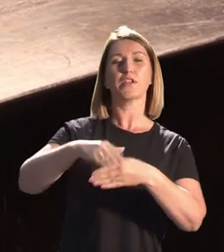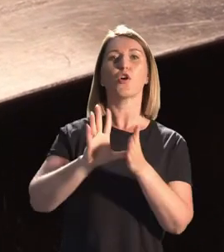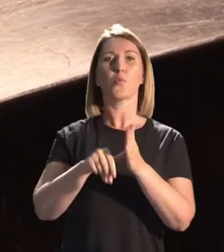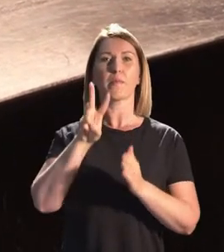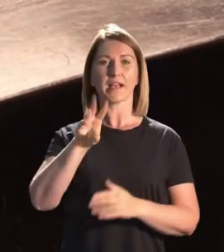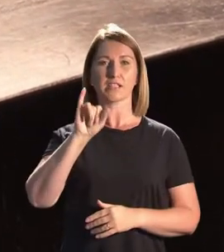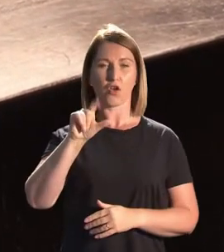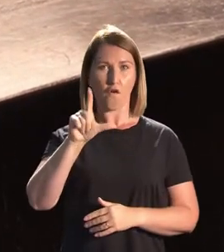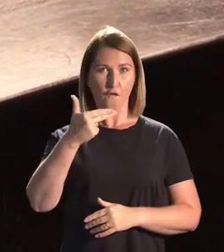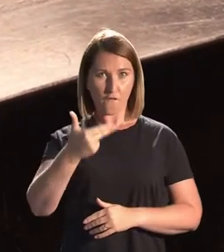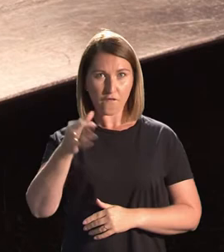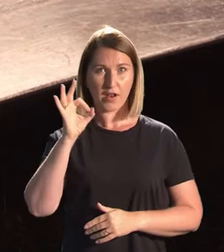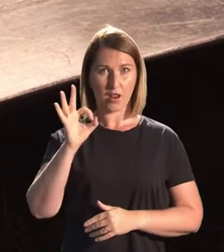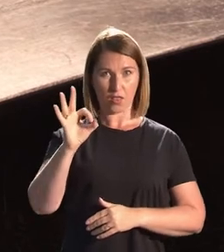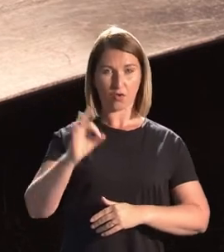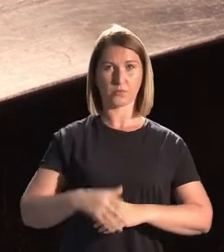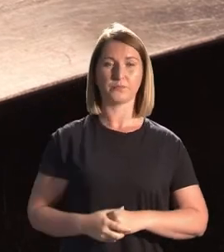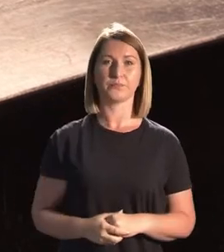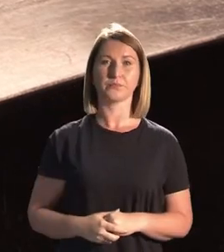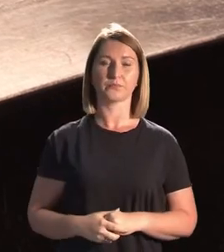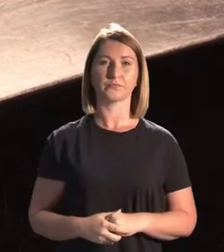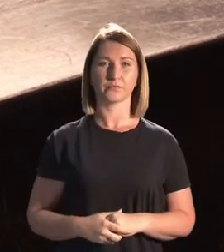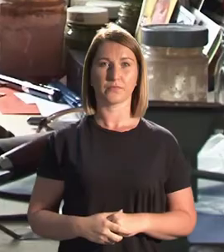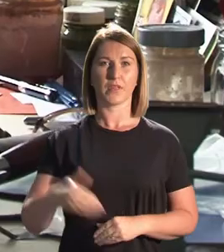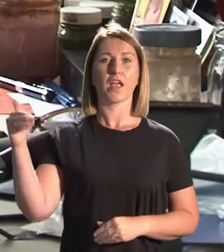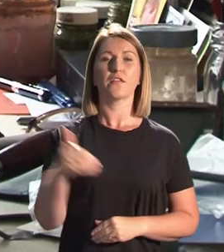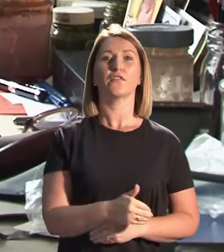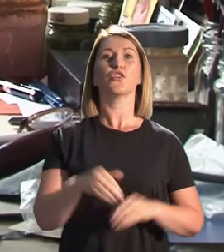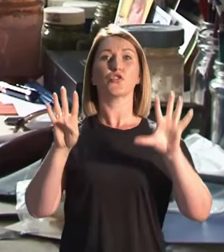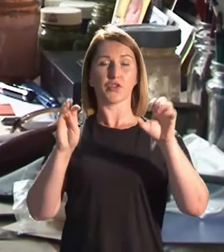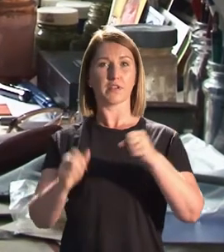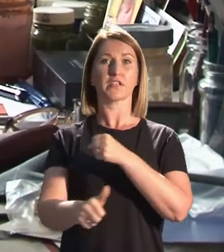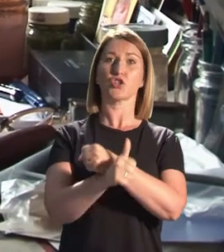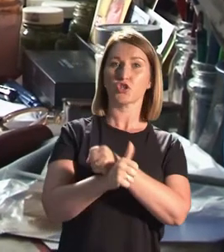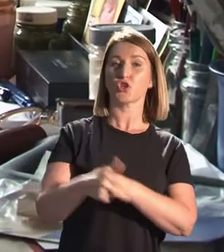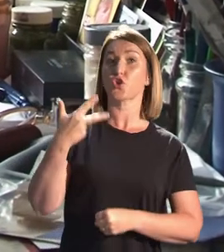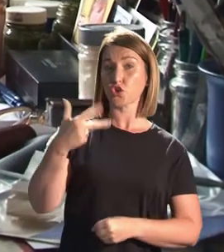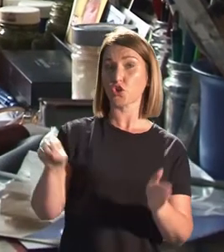Urodził się w 1936 roku w Zofiówce koło Wilna. W latach